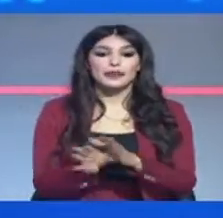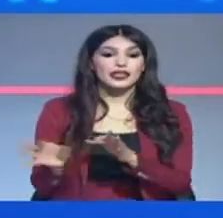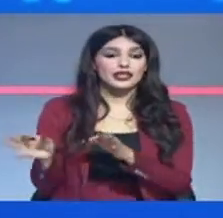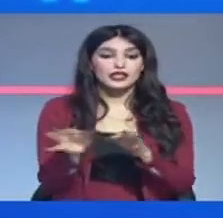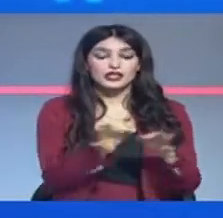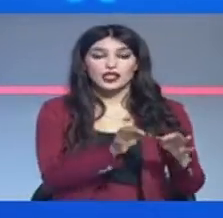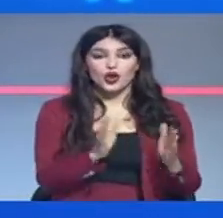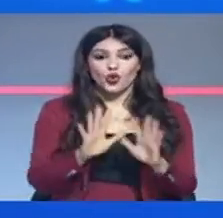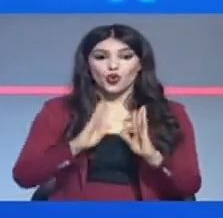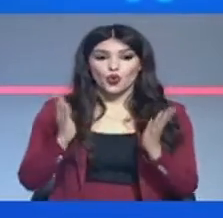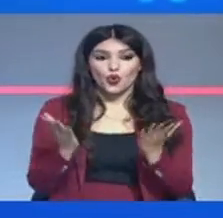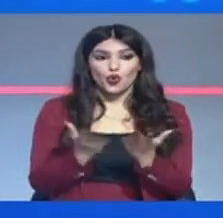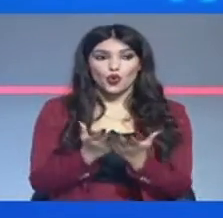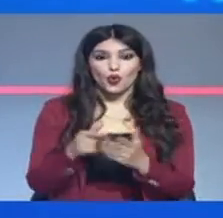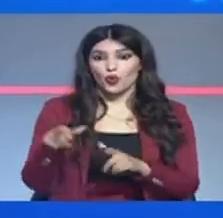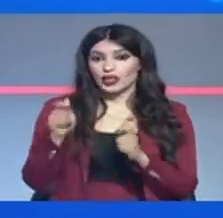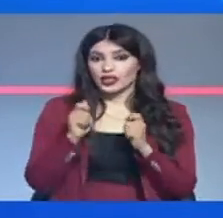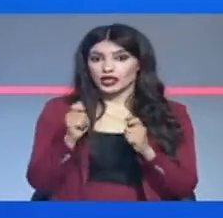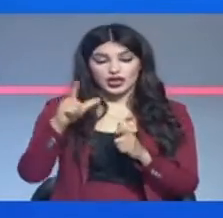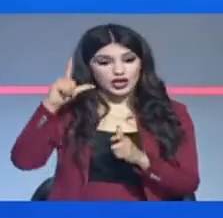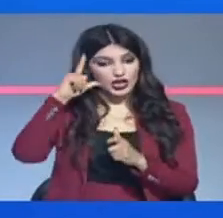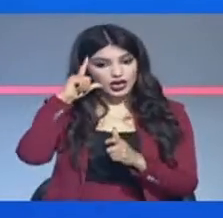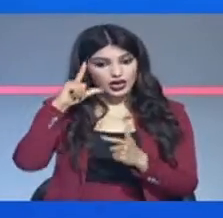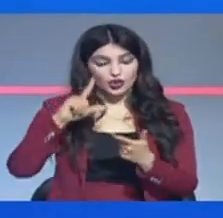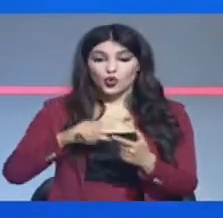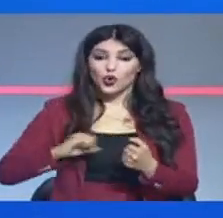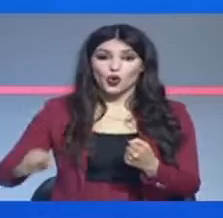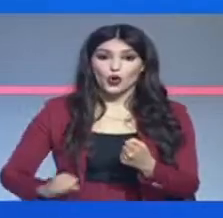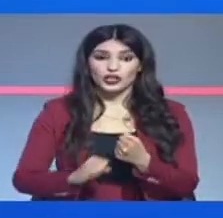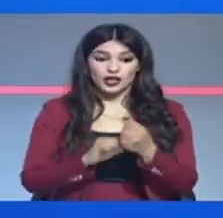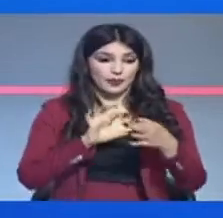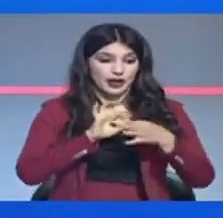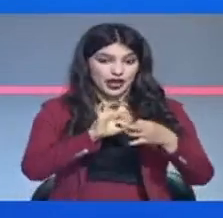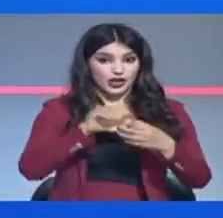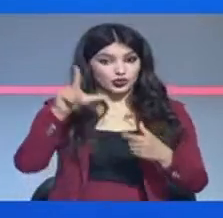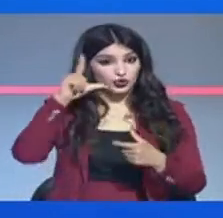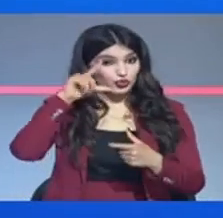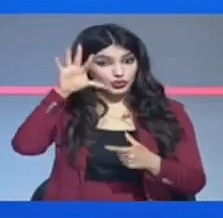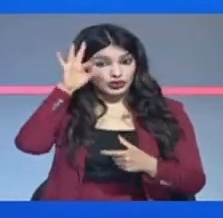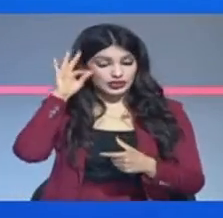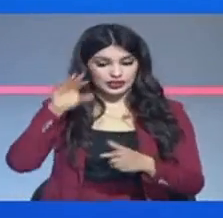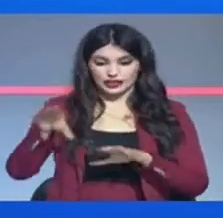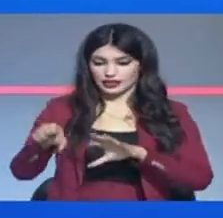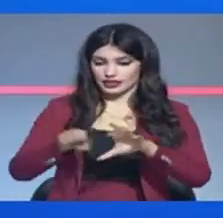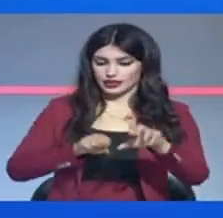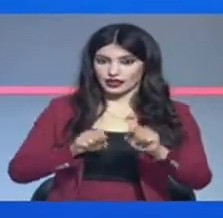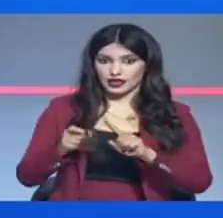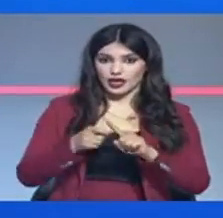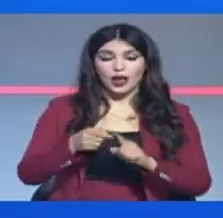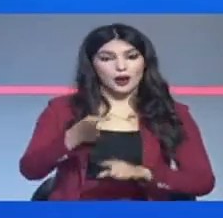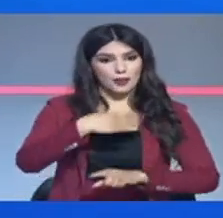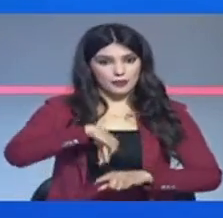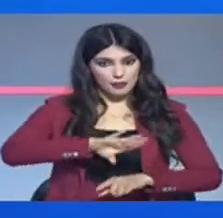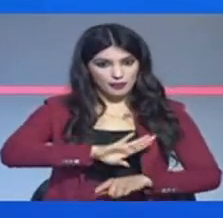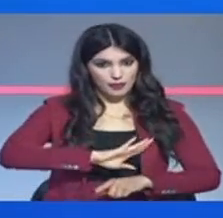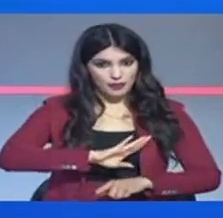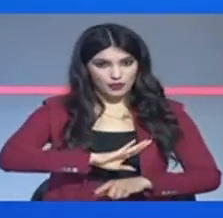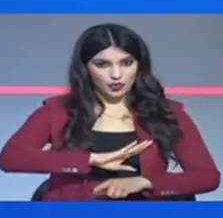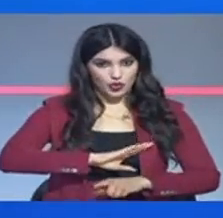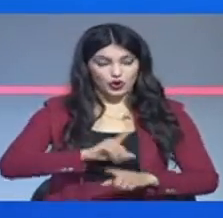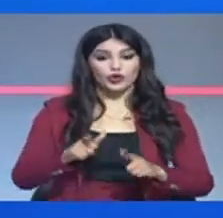في ليبيا ودعما للعلاقات الثنائيه ليبيه التونسيه العريقه دعا عدد من ممثلي المنظمات الوطنيه والاقليميه